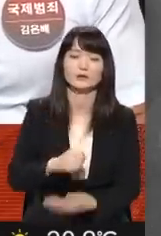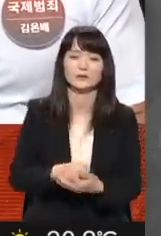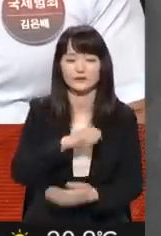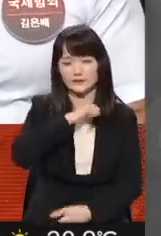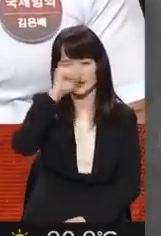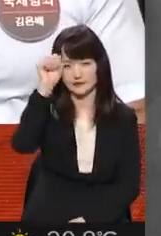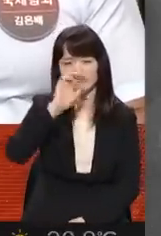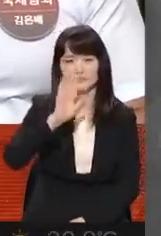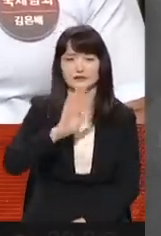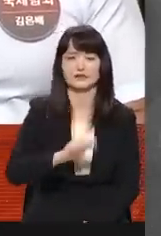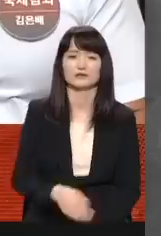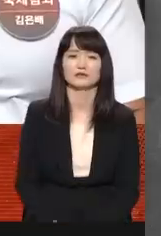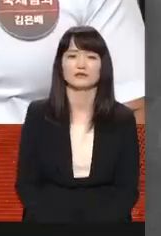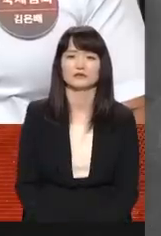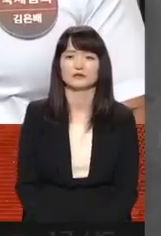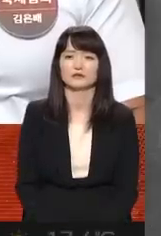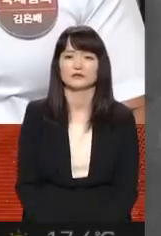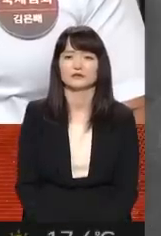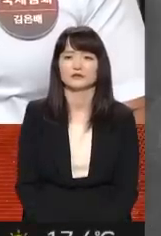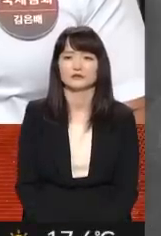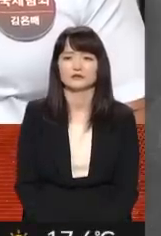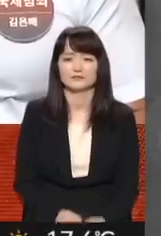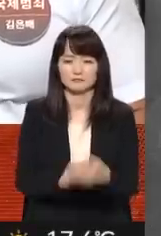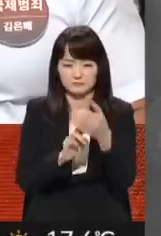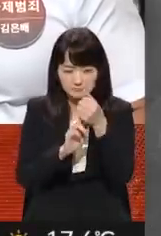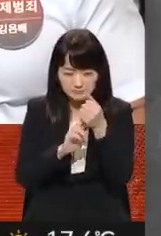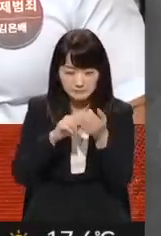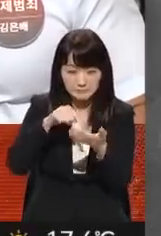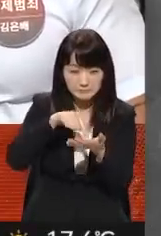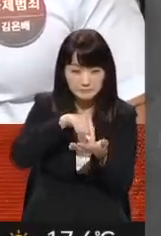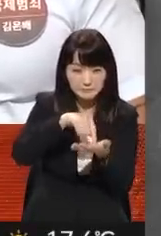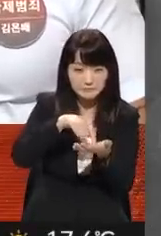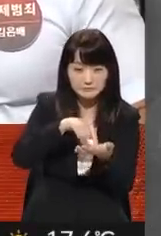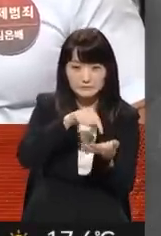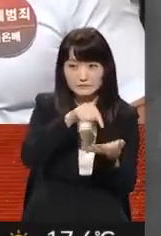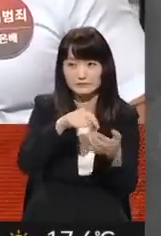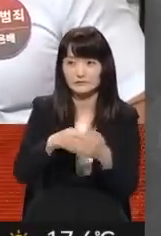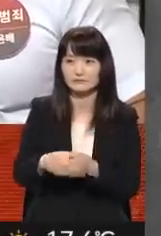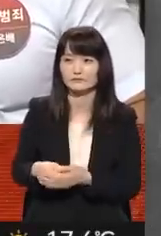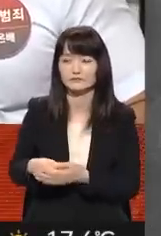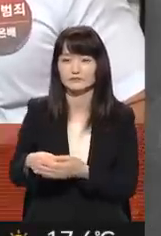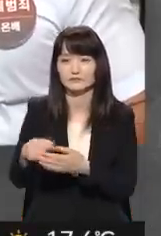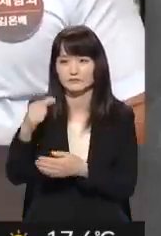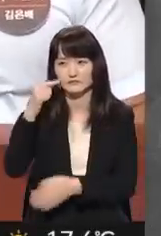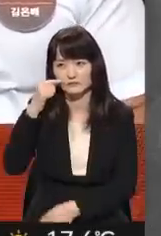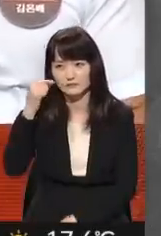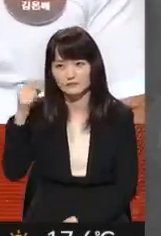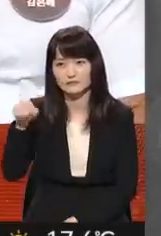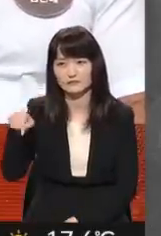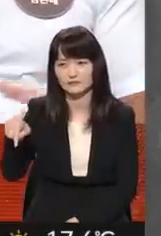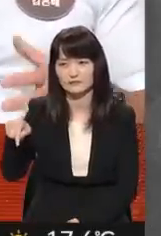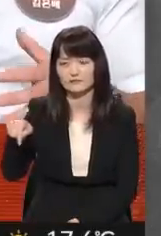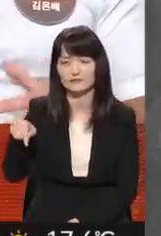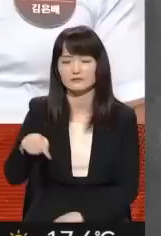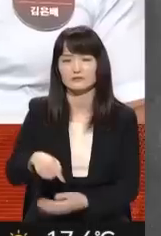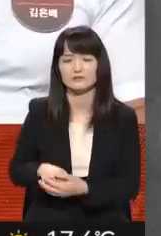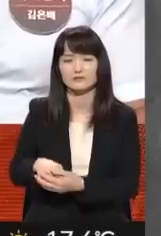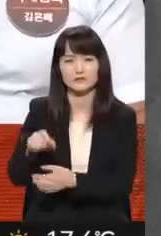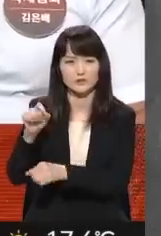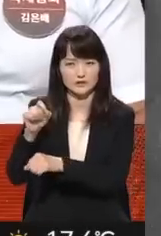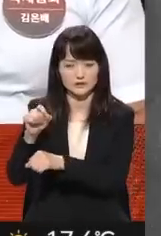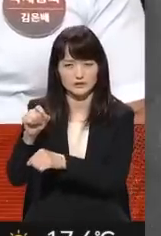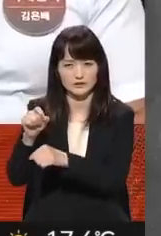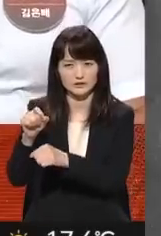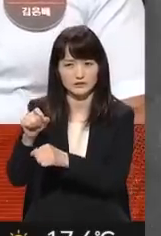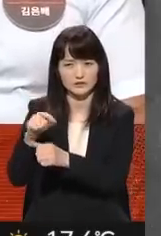있고, 또 그리고 알다시피 이 은둔형 외톨이는 일본에서는 히키코모리라고 부르는가요? 예. 있는데 아마 그런 성격의 소유자인